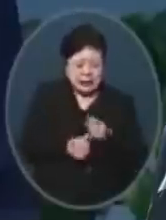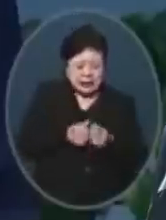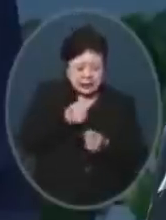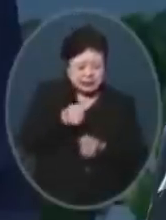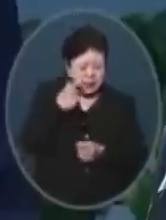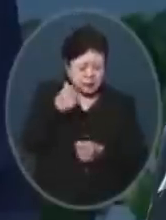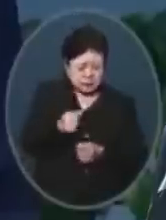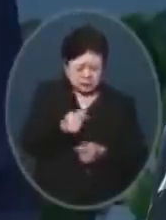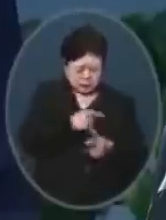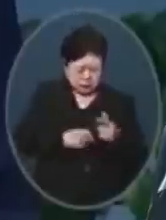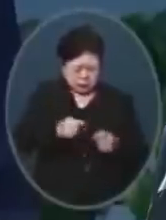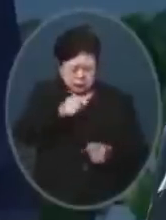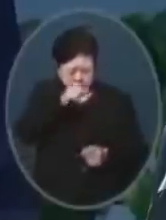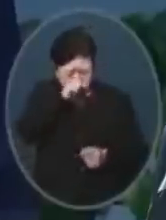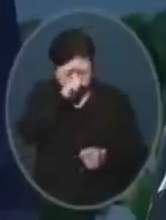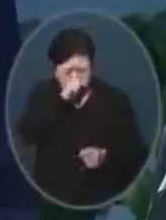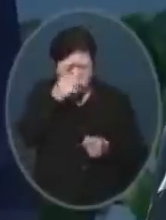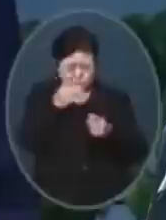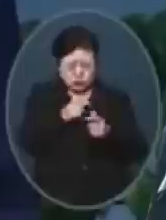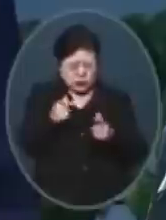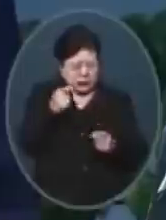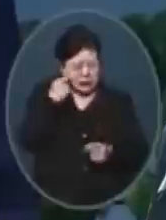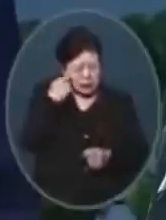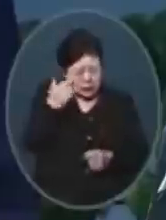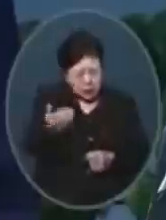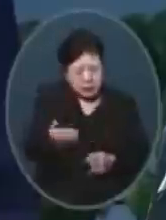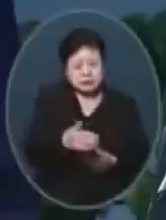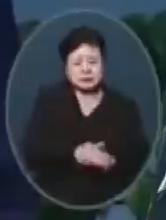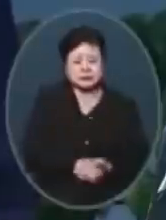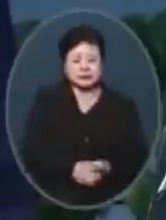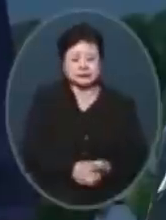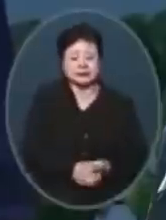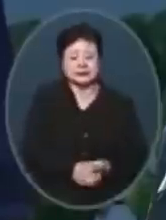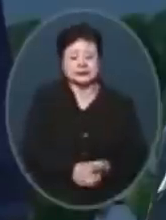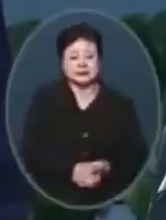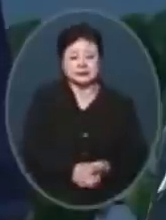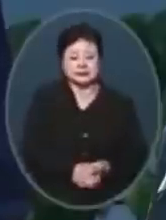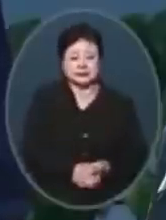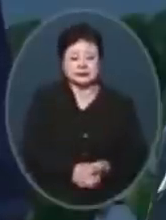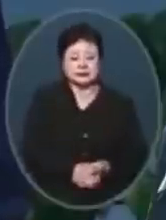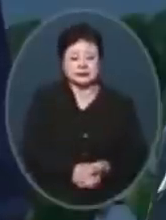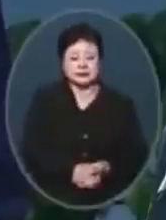하물며 구하는 자에게 좋은 것으로 주지 않겠냐.